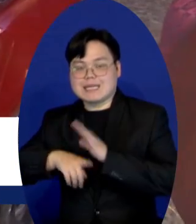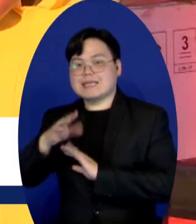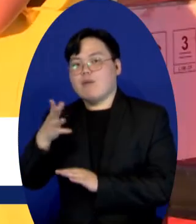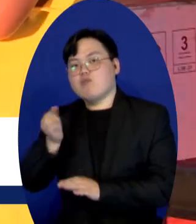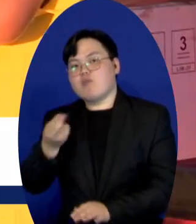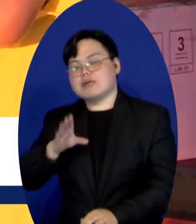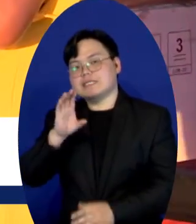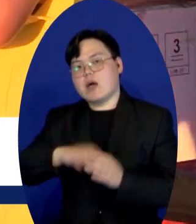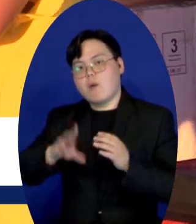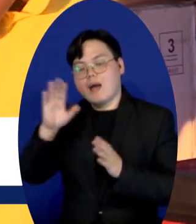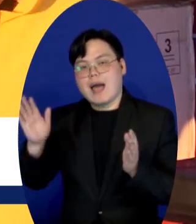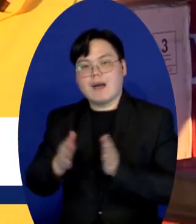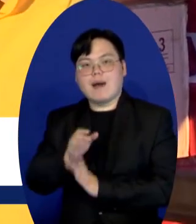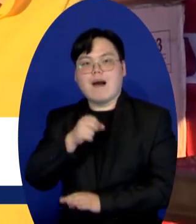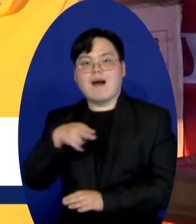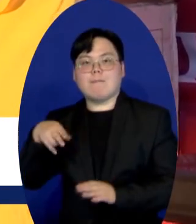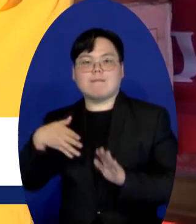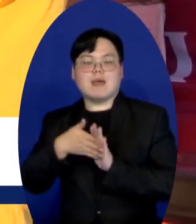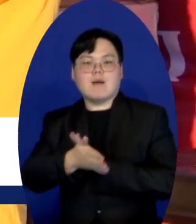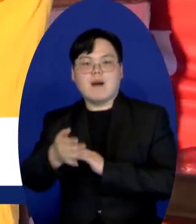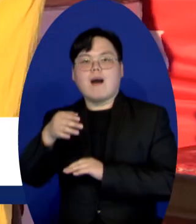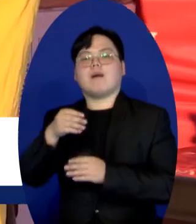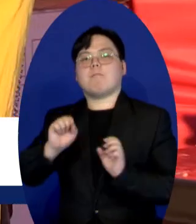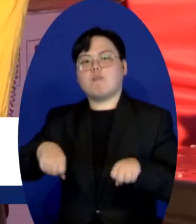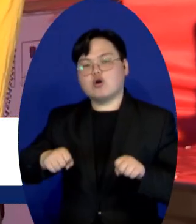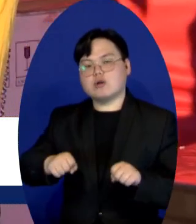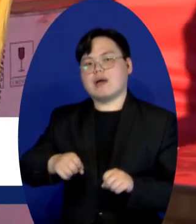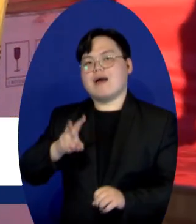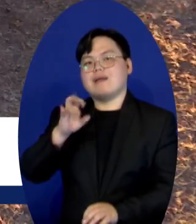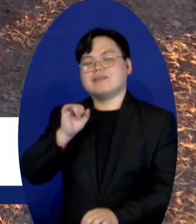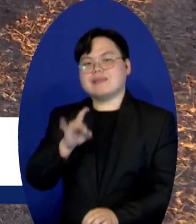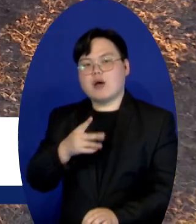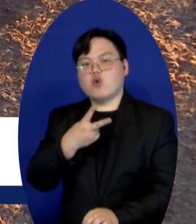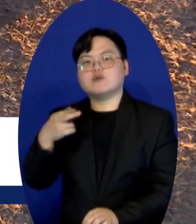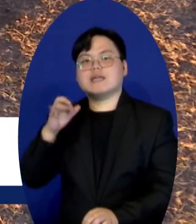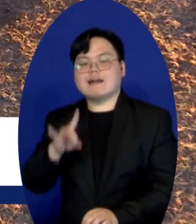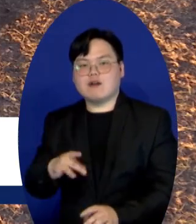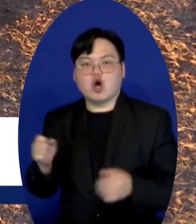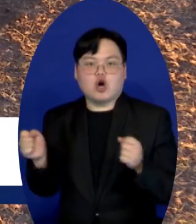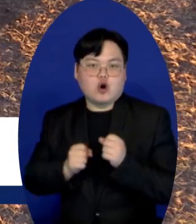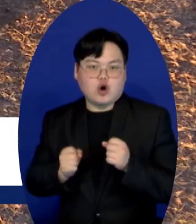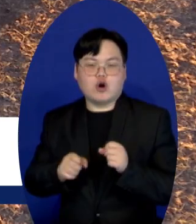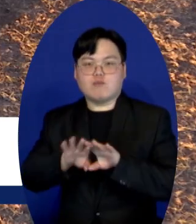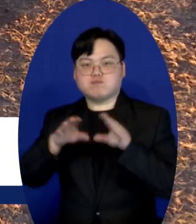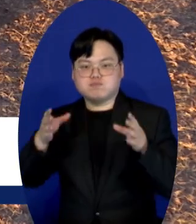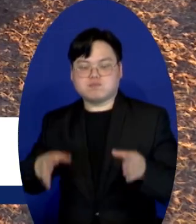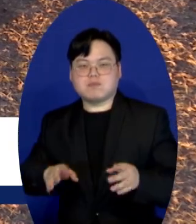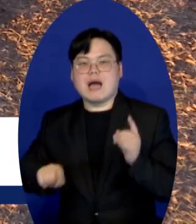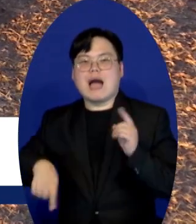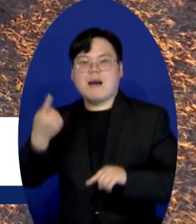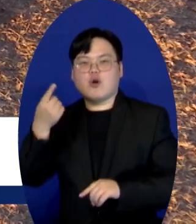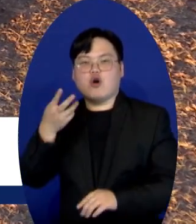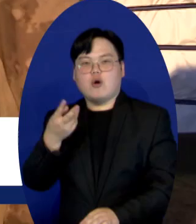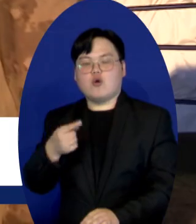хамтран гар утсны аппликейшнэр малчтад моцикл, нарны үсгүүр, хөргөгч зэрэг хамгийн өндөр борлуулалттай бүтээгдэхүүнээ санал болгож